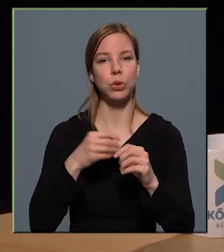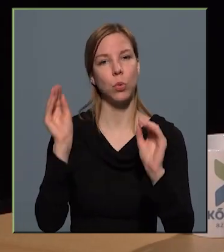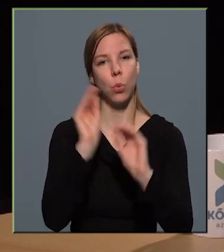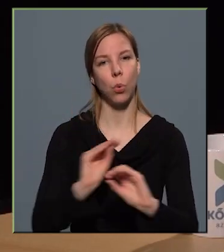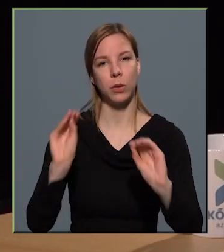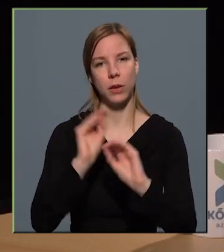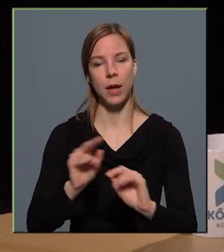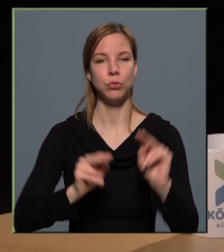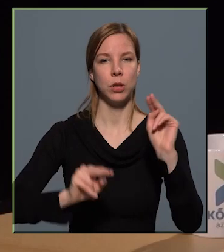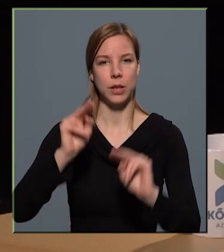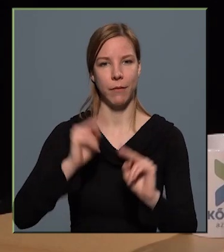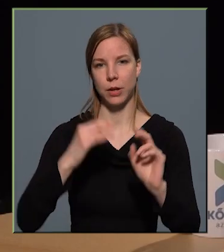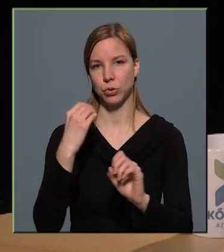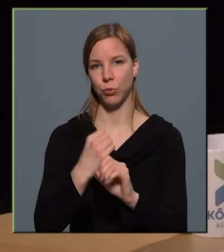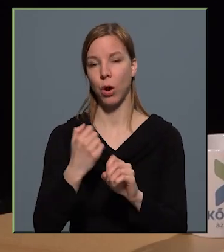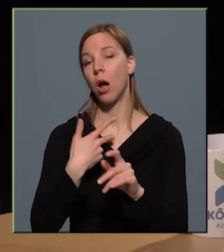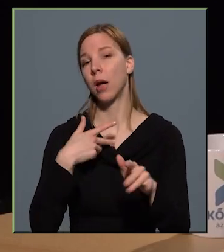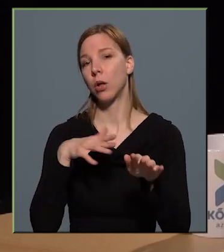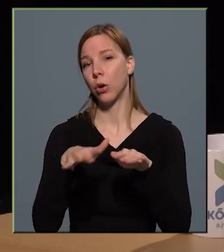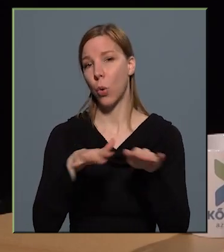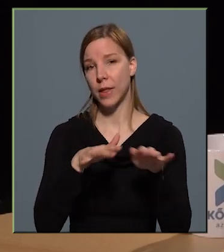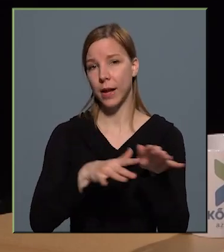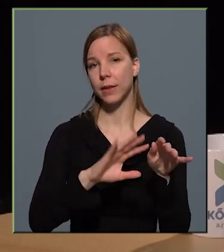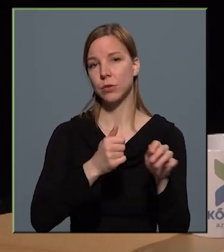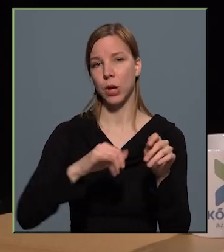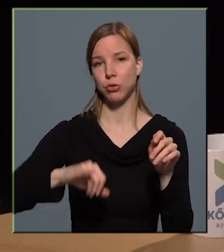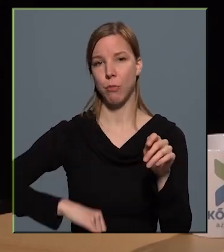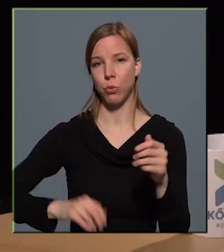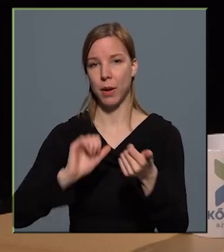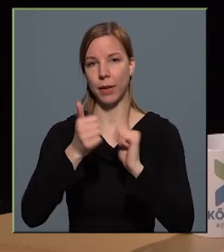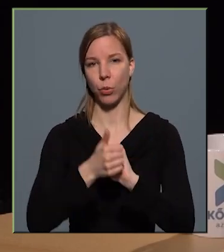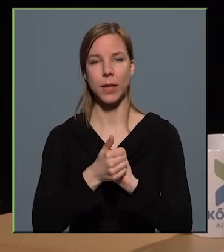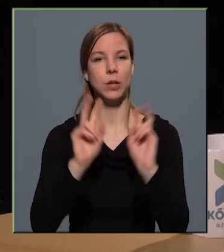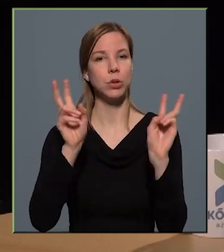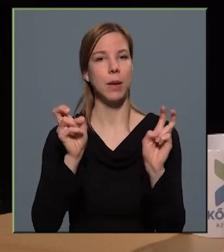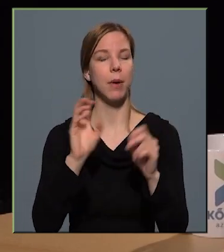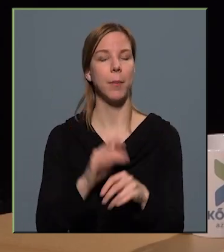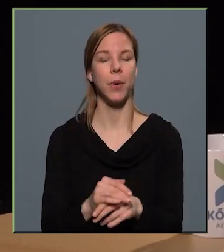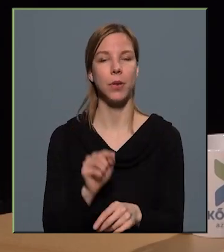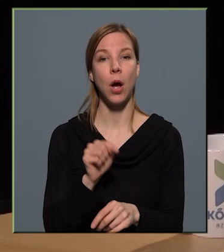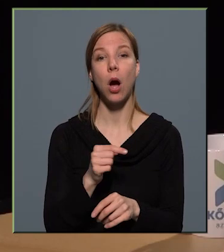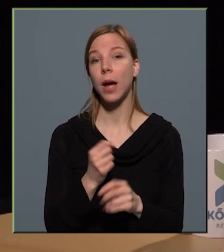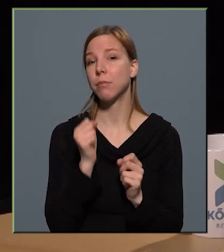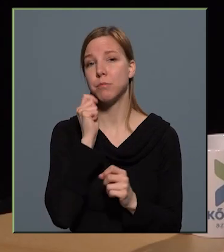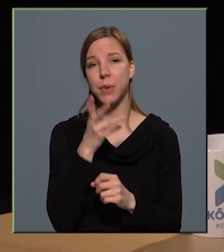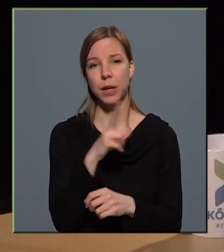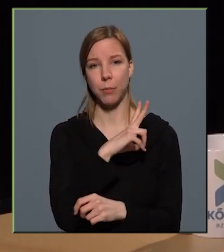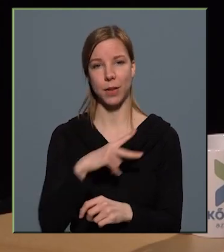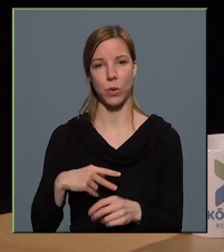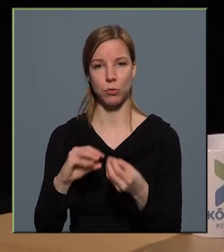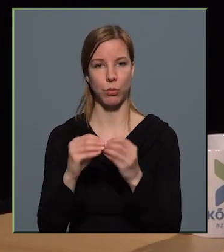nevelő szándéktól, akár a közlekedés, akár a bűnmegelőzés tárgyában, akár a mindennapi szociális problémák